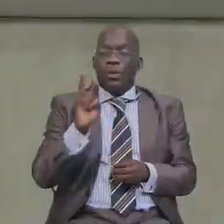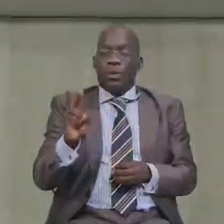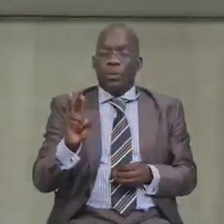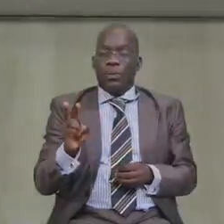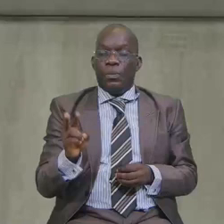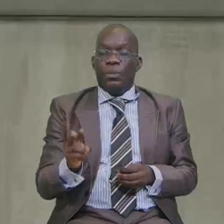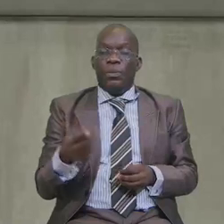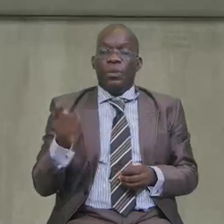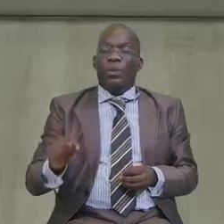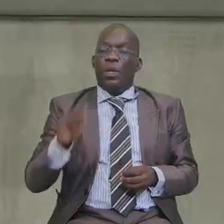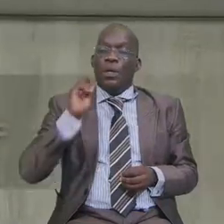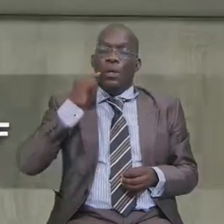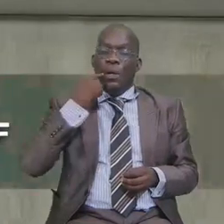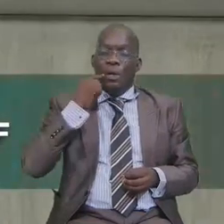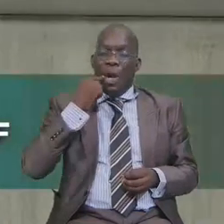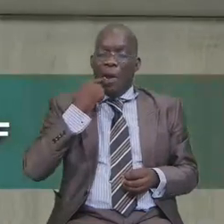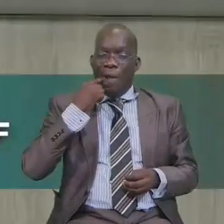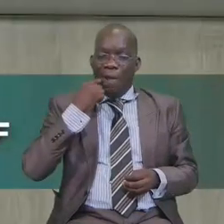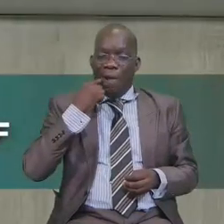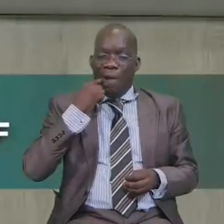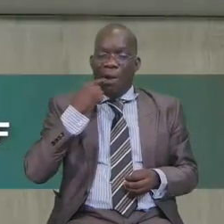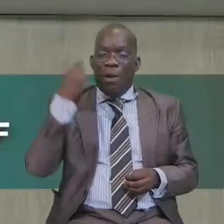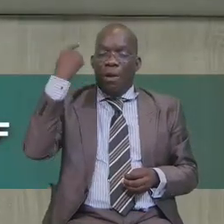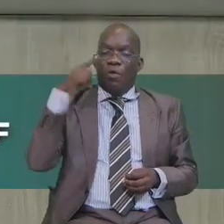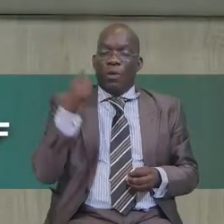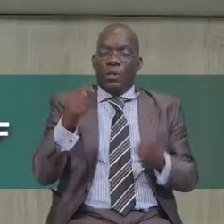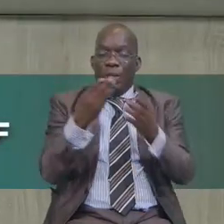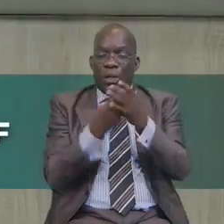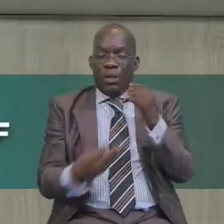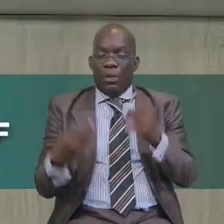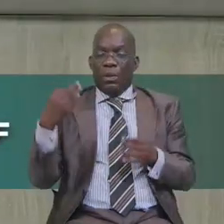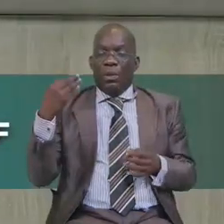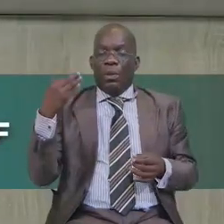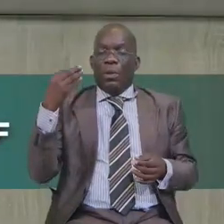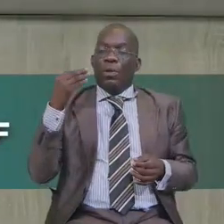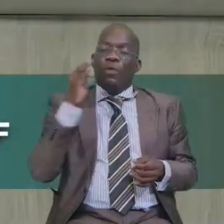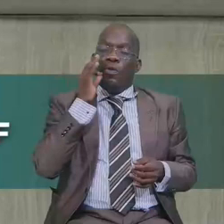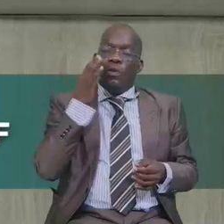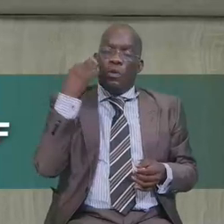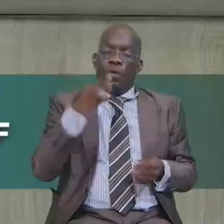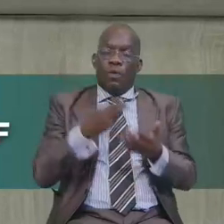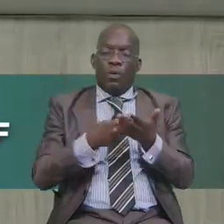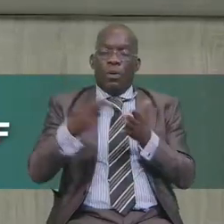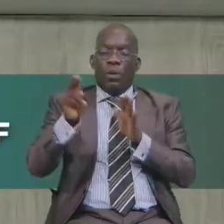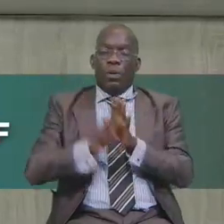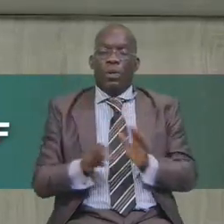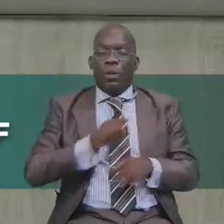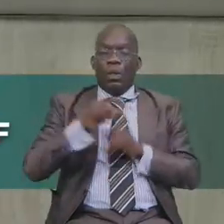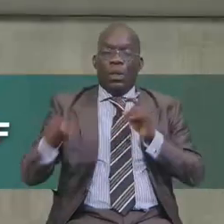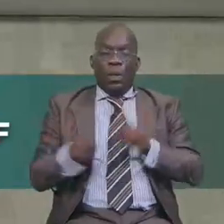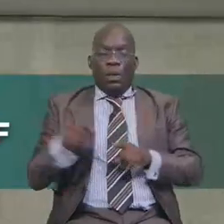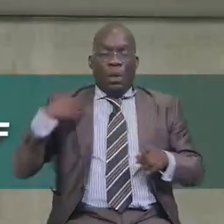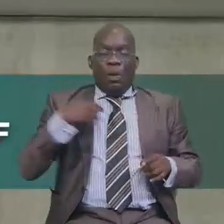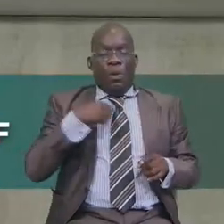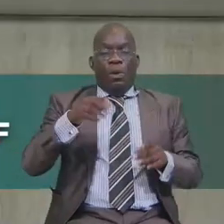les regrets pour l'absence de fruits de la sainteté. Finalement, quand nous